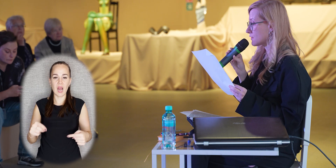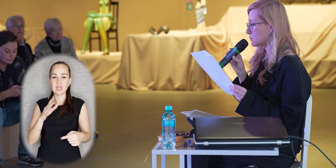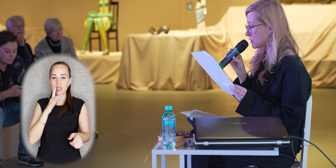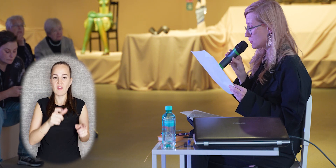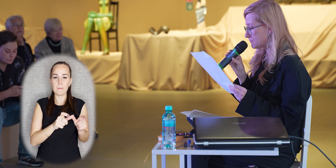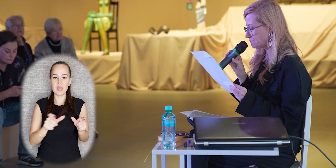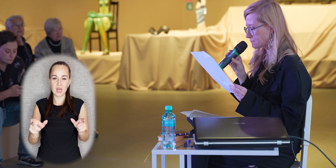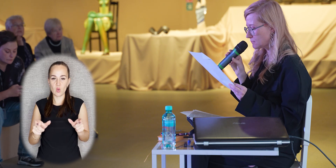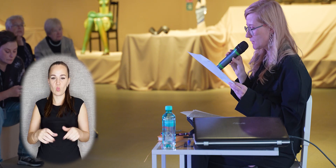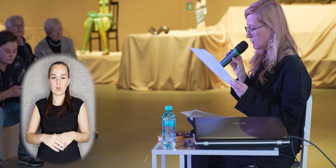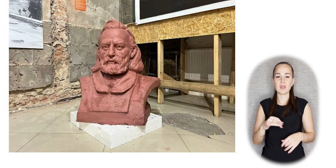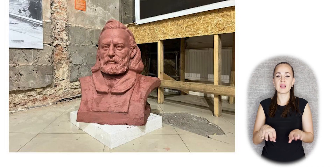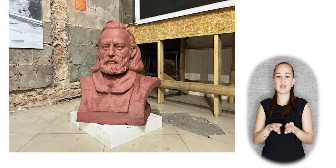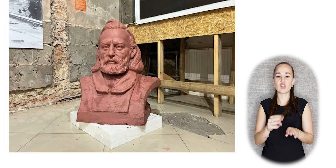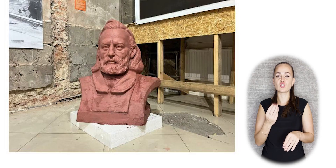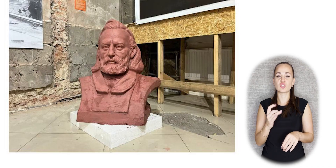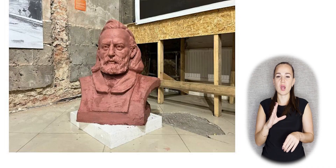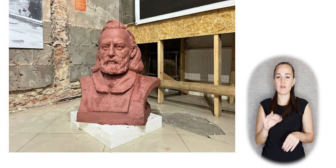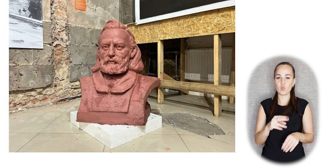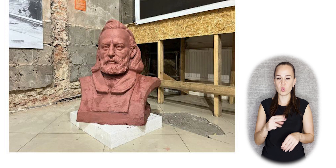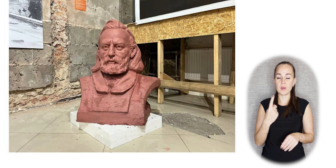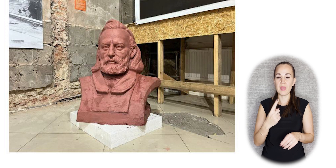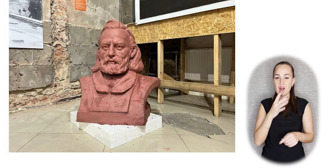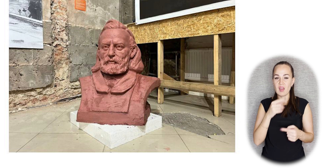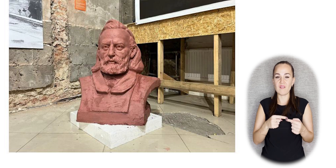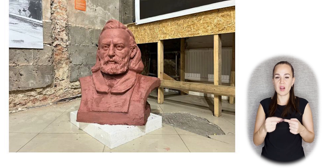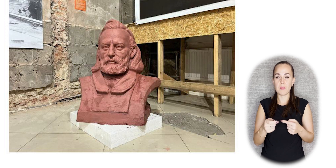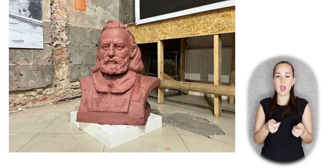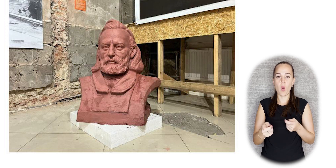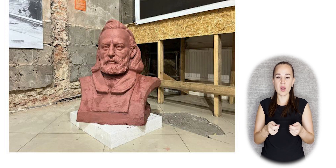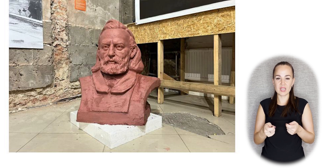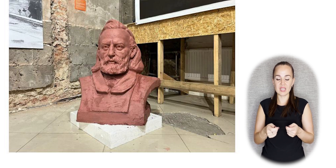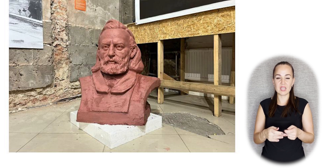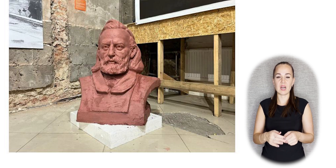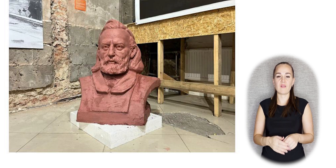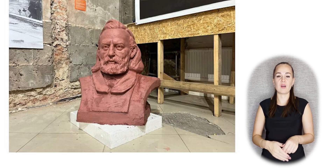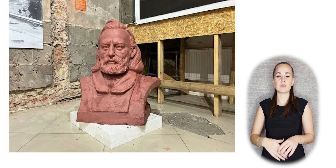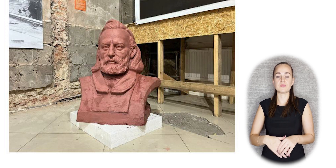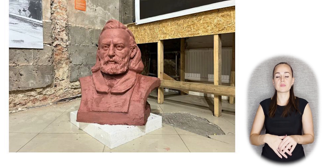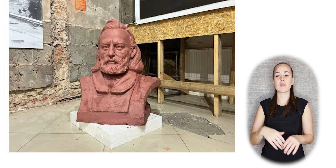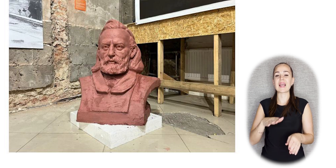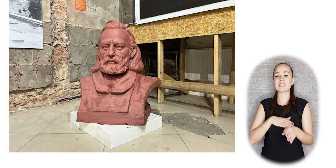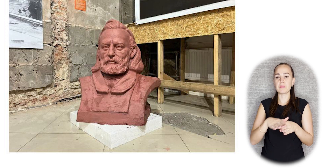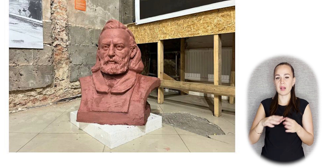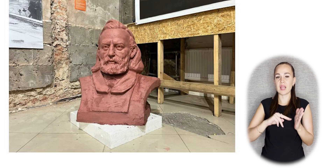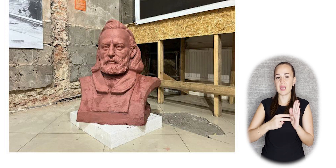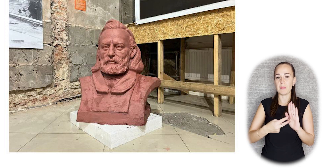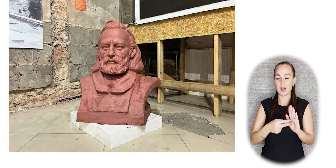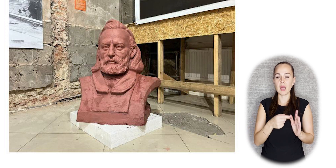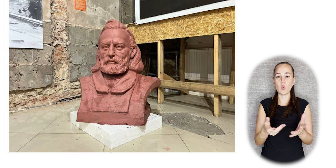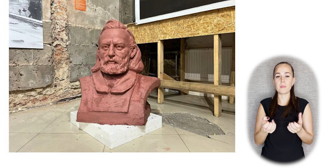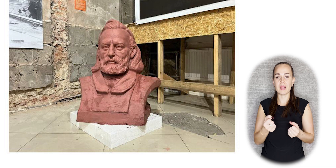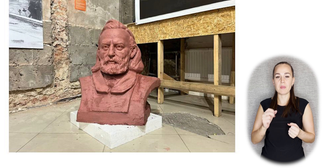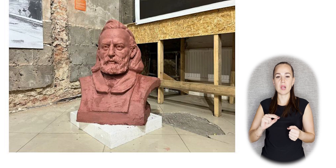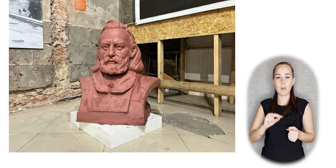работах разного периода. Также Шеруд на первых порах координировал исполнение плана. То есть он